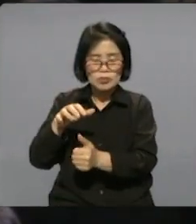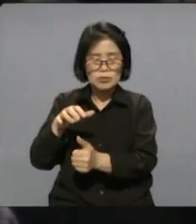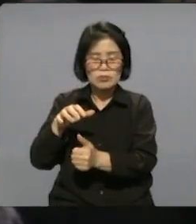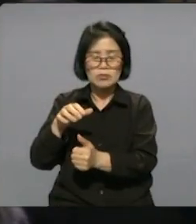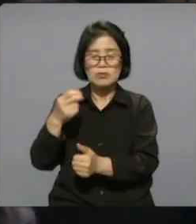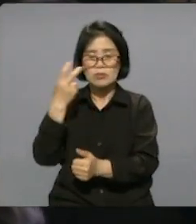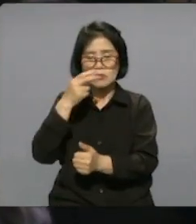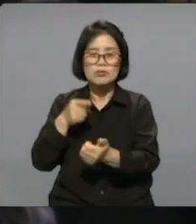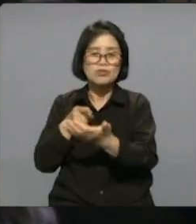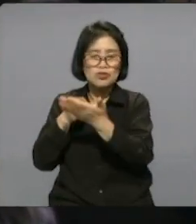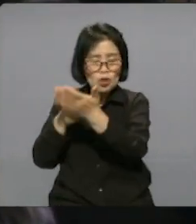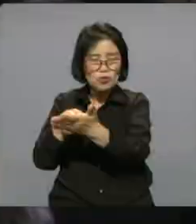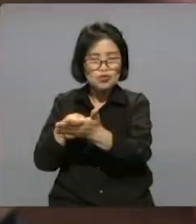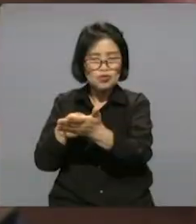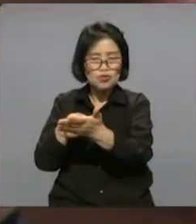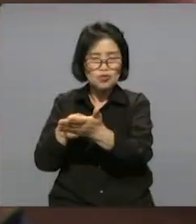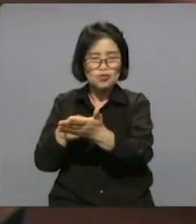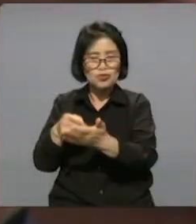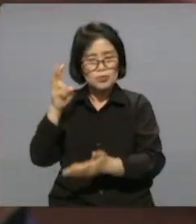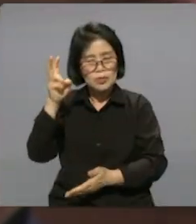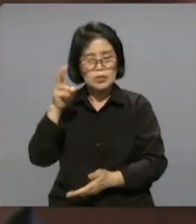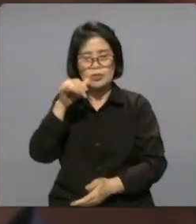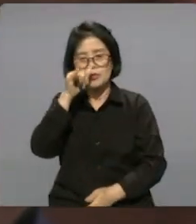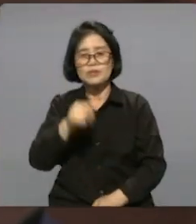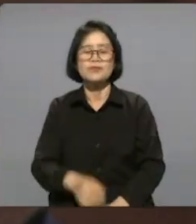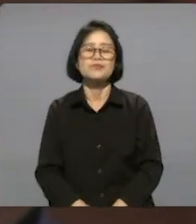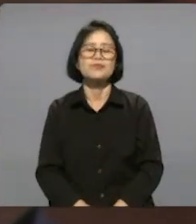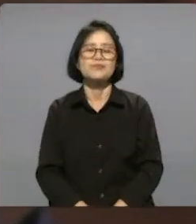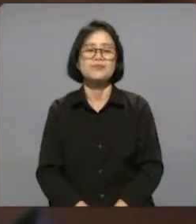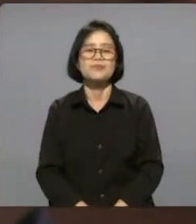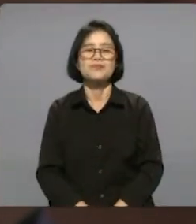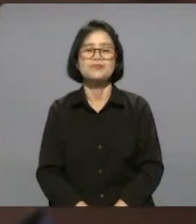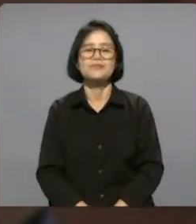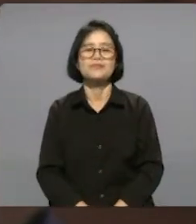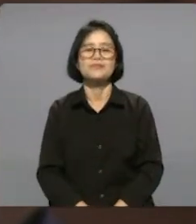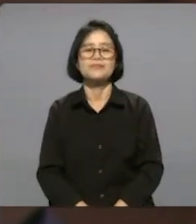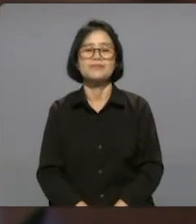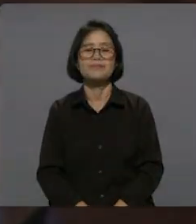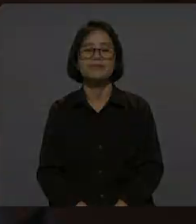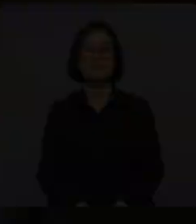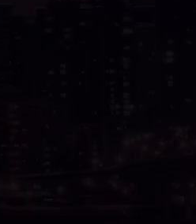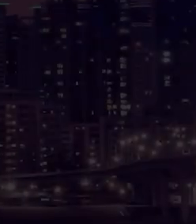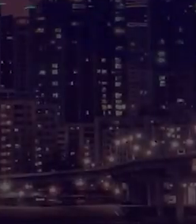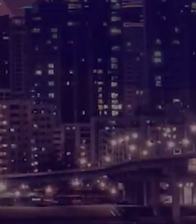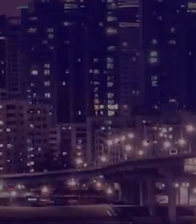전 대표를 향한 수사에 속도가 붙을 전망입니다. OBS 뉴스 이상호입니다.